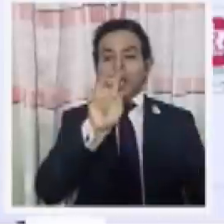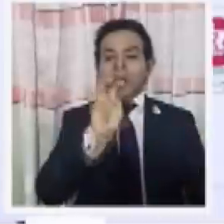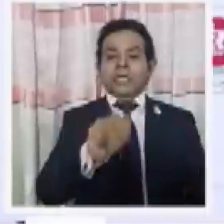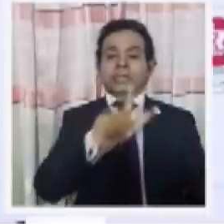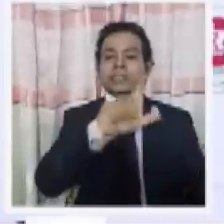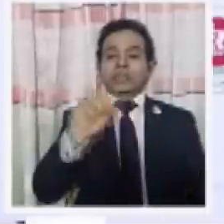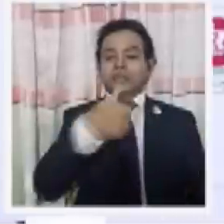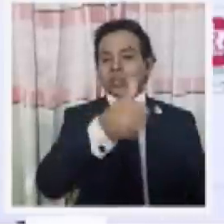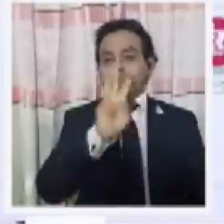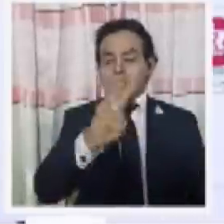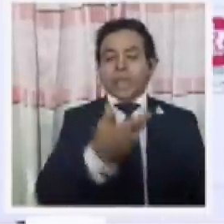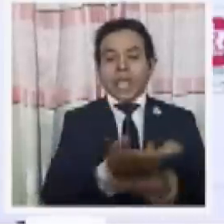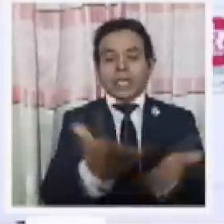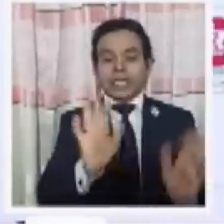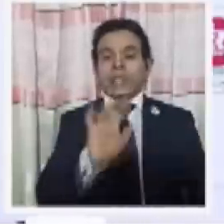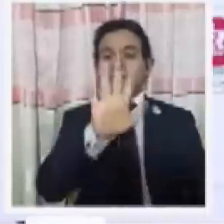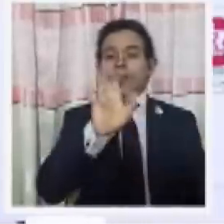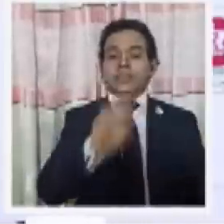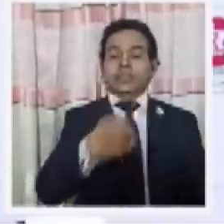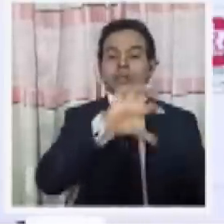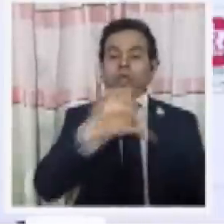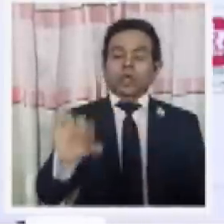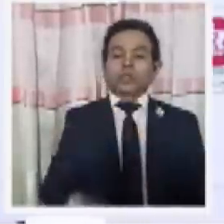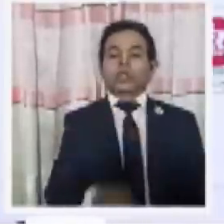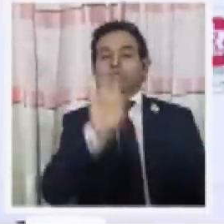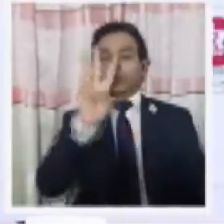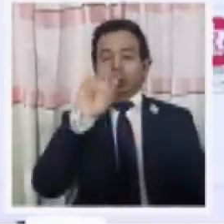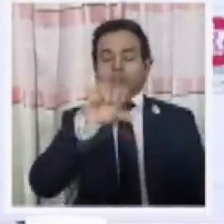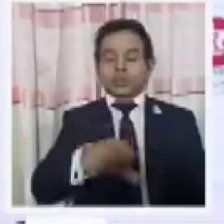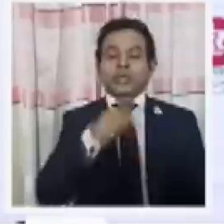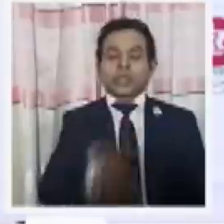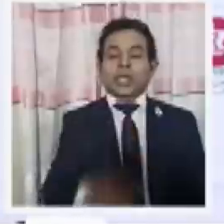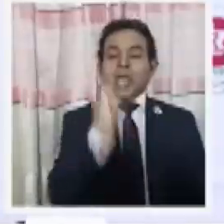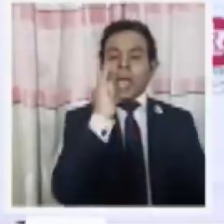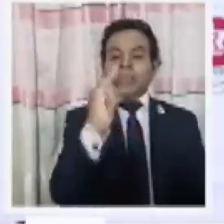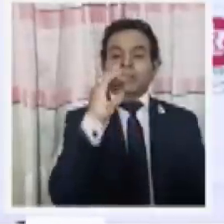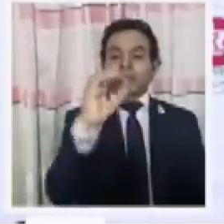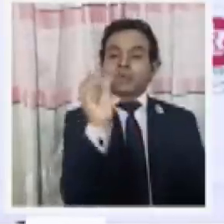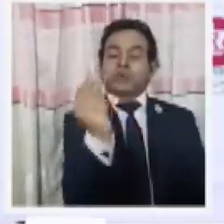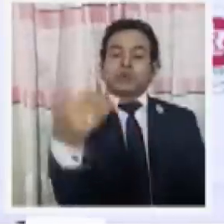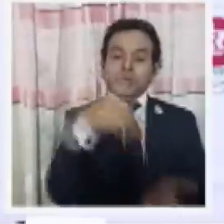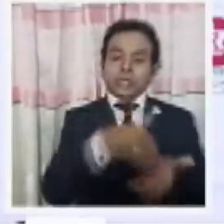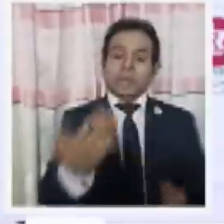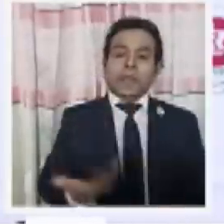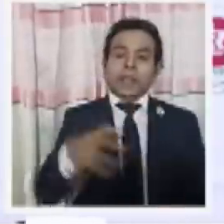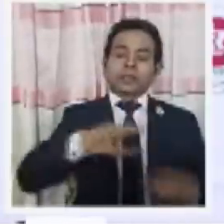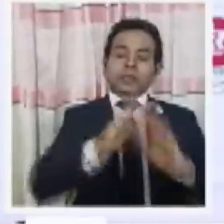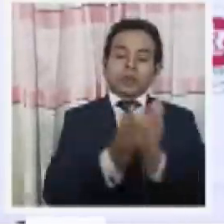সংখ্যা। সারা দেশের অন্যান্য হাসপাতালে ভর্তি আছেন সাধারণ শয্যায় 1,763 জন এবং খালি